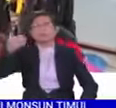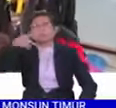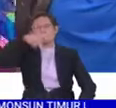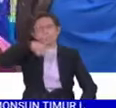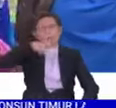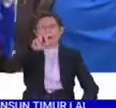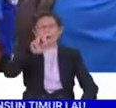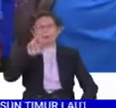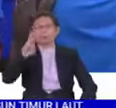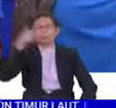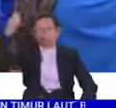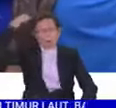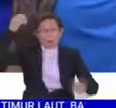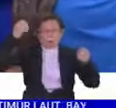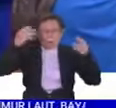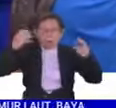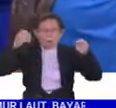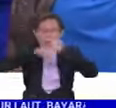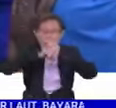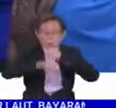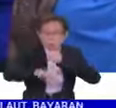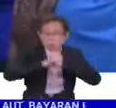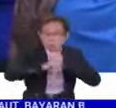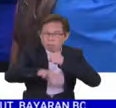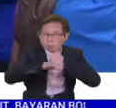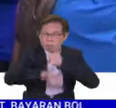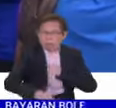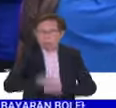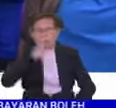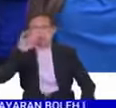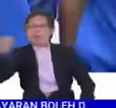mereka banyak kempen orang kata